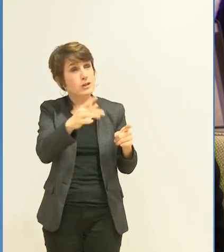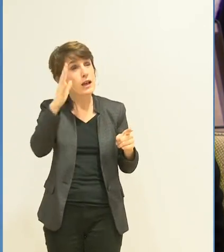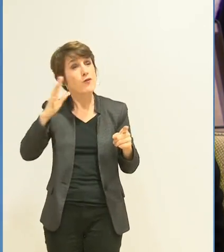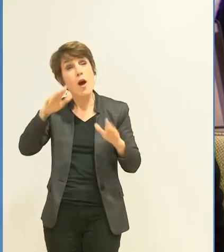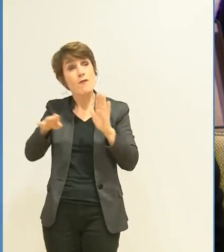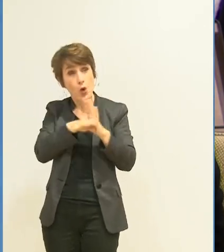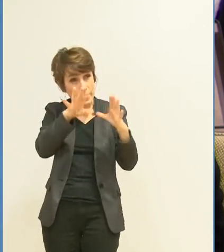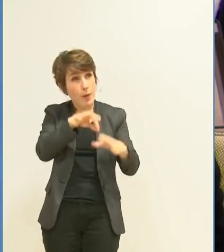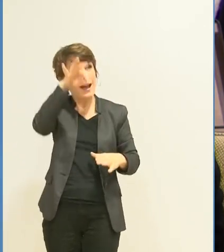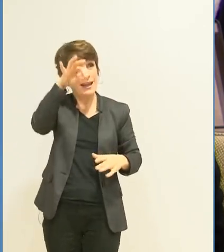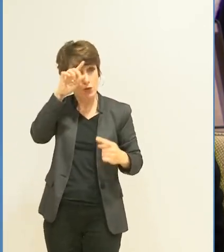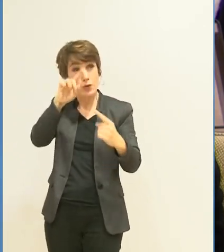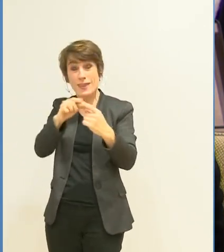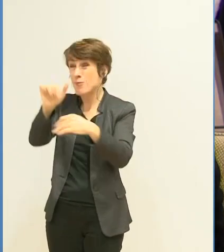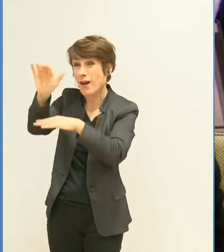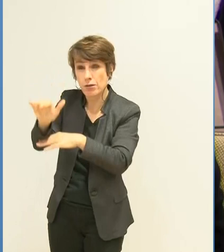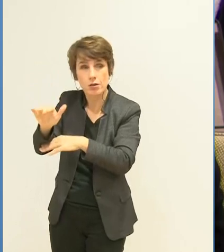élu merci